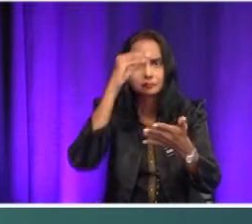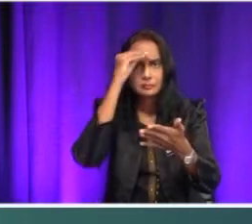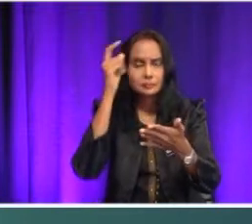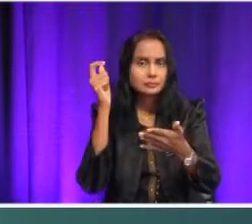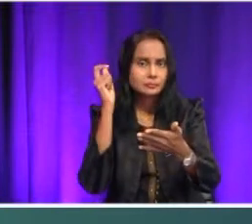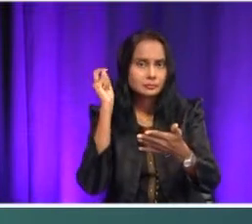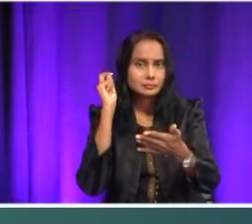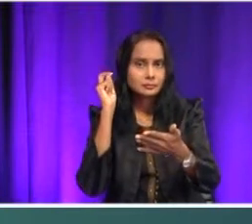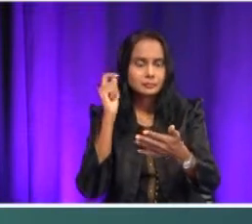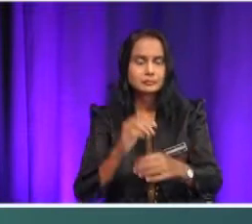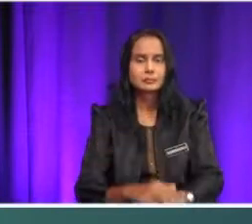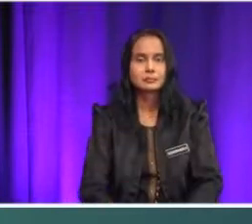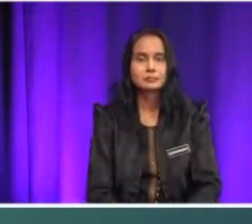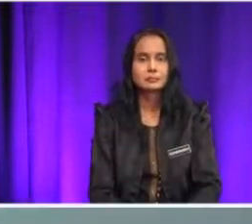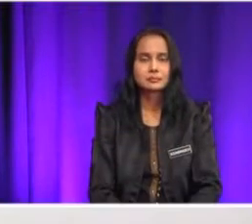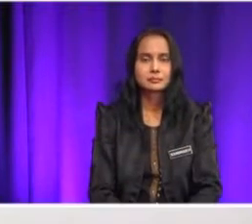jenis